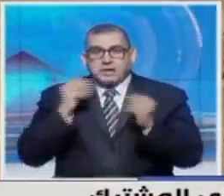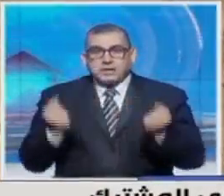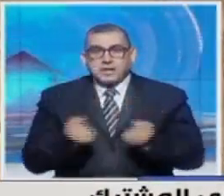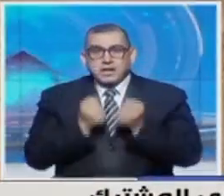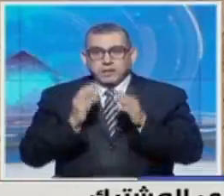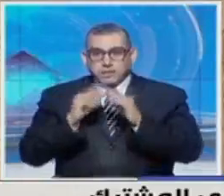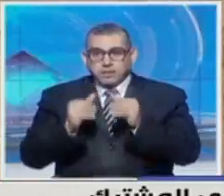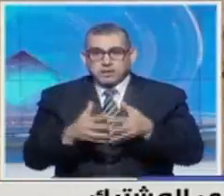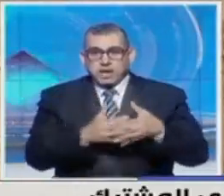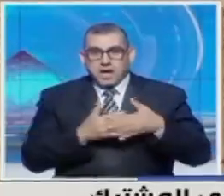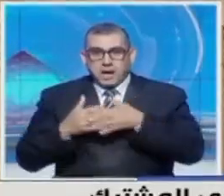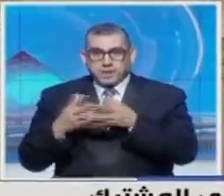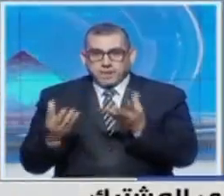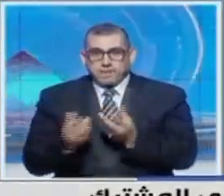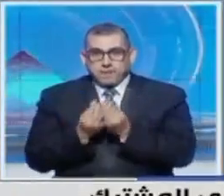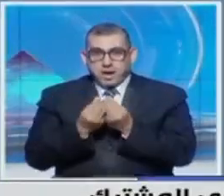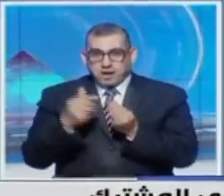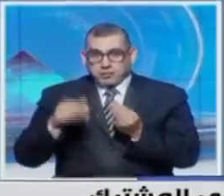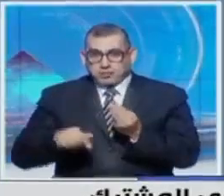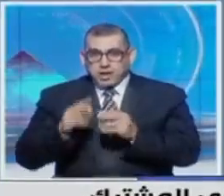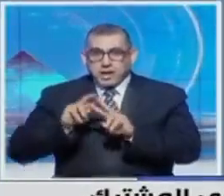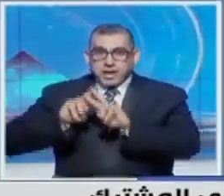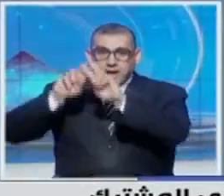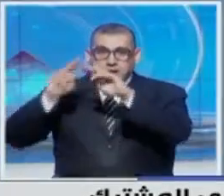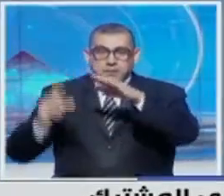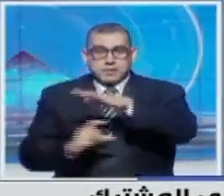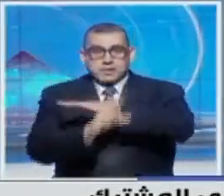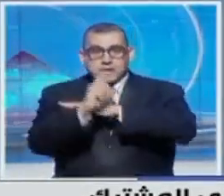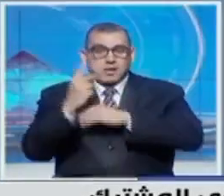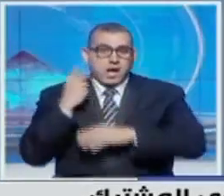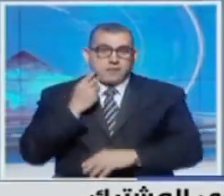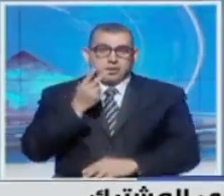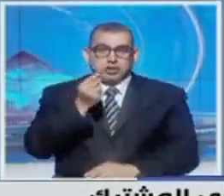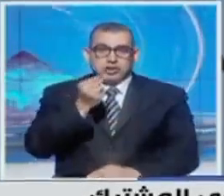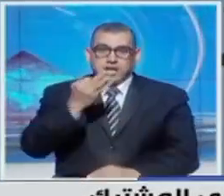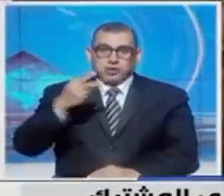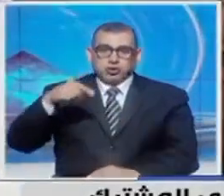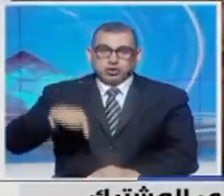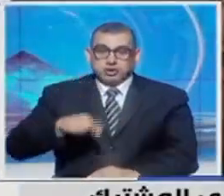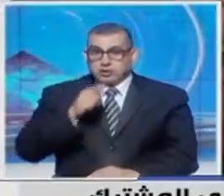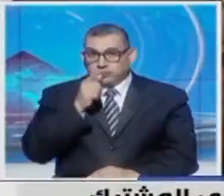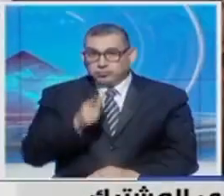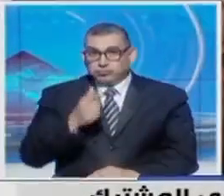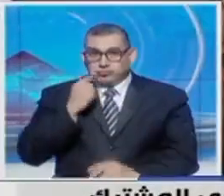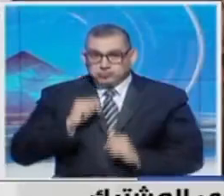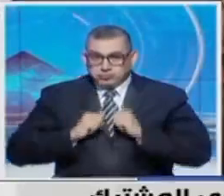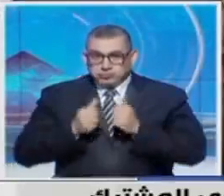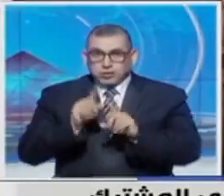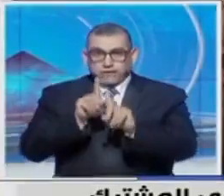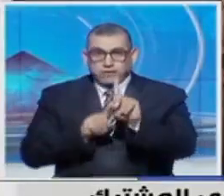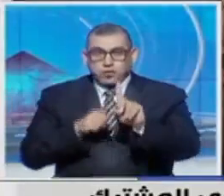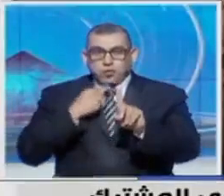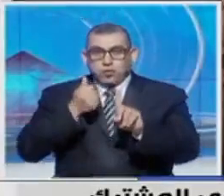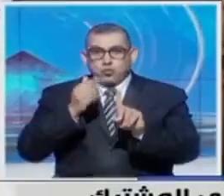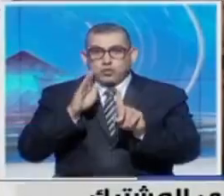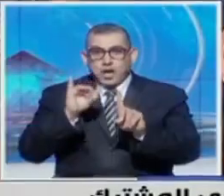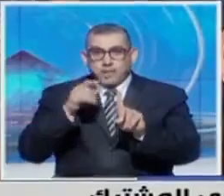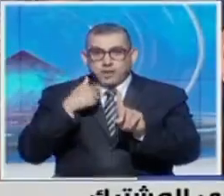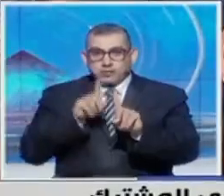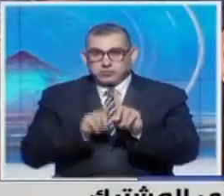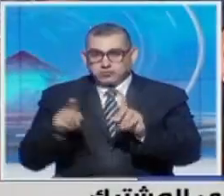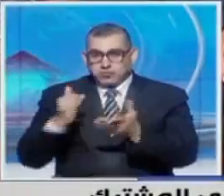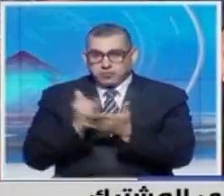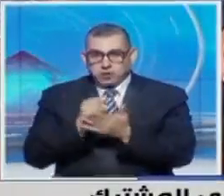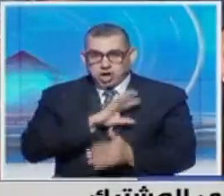للتدريب المصري الأمريكي المشترك النجم الساطع 2023، وذلك بحضور الفريق أسامة عسكر رئيس